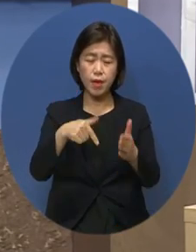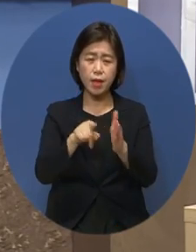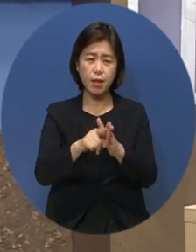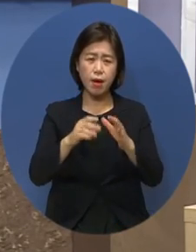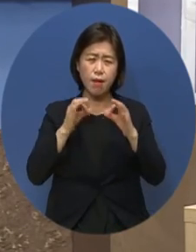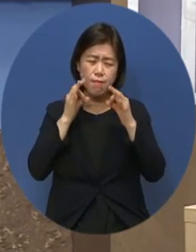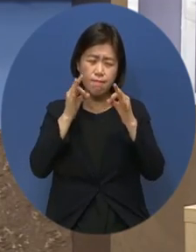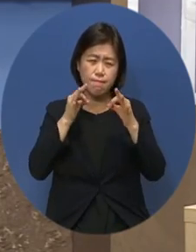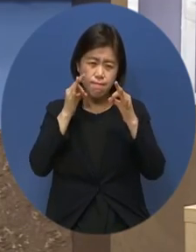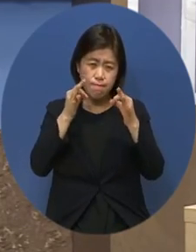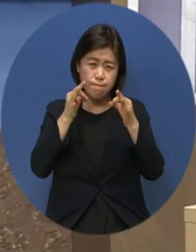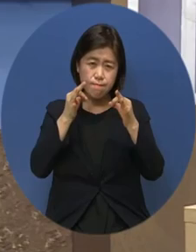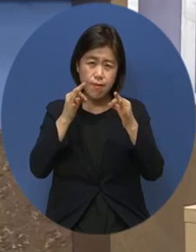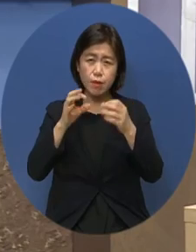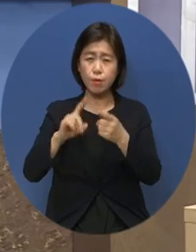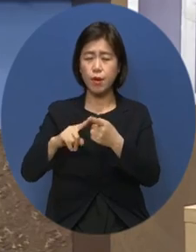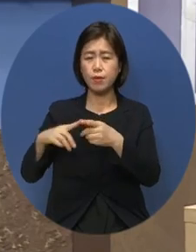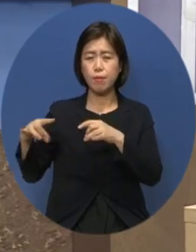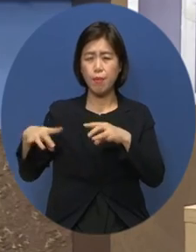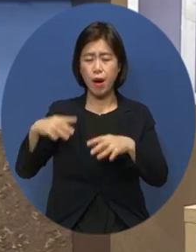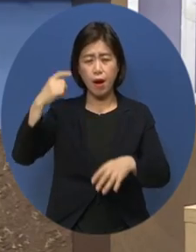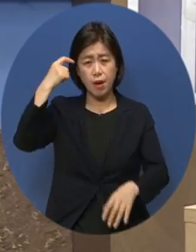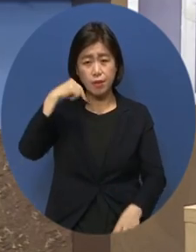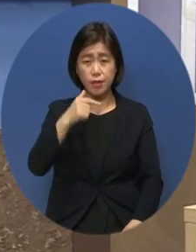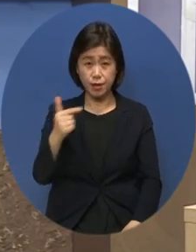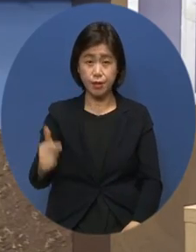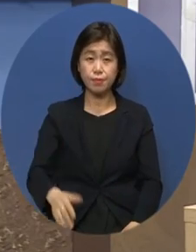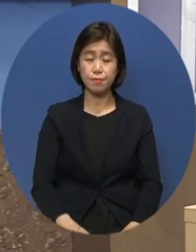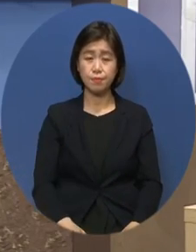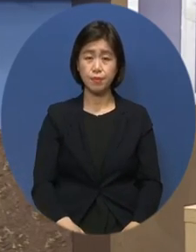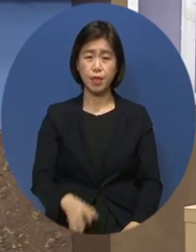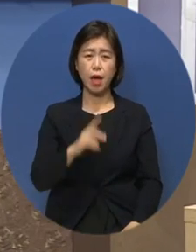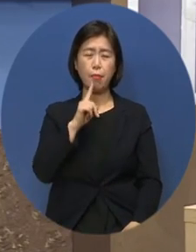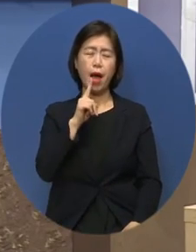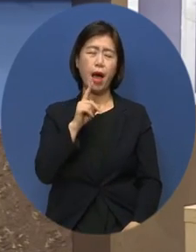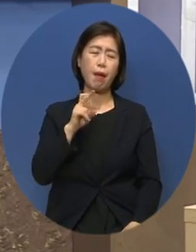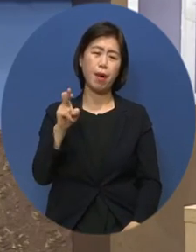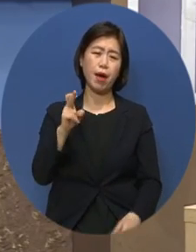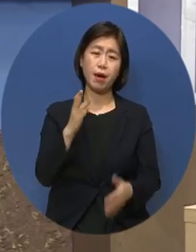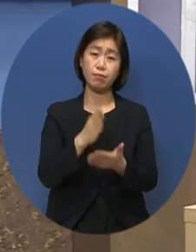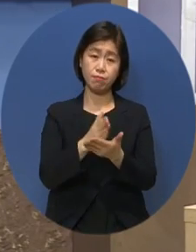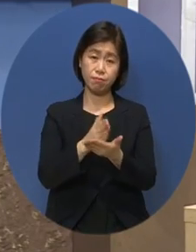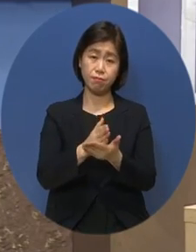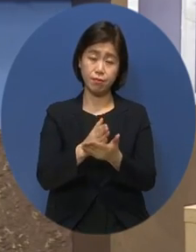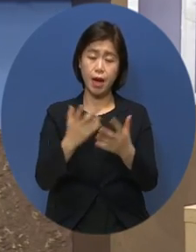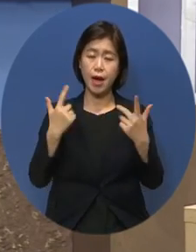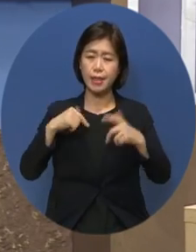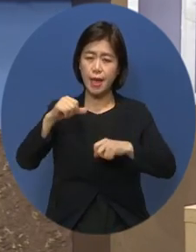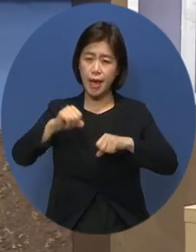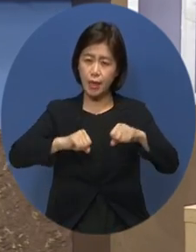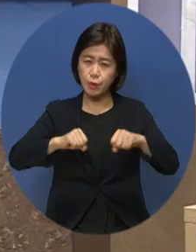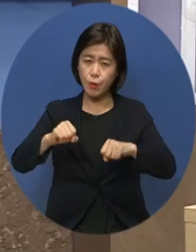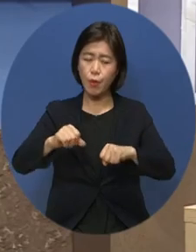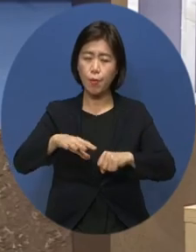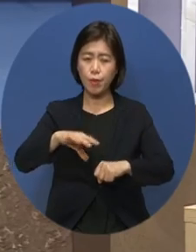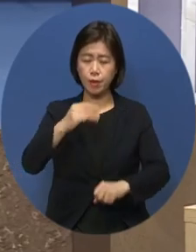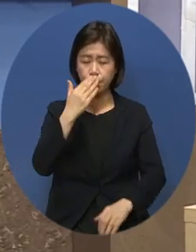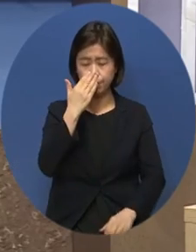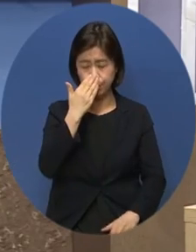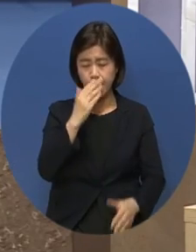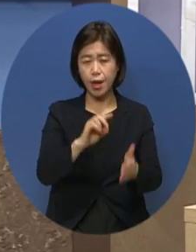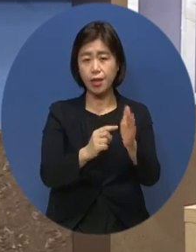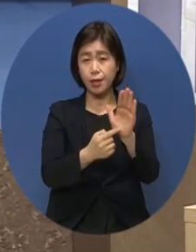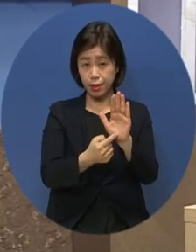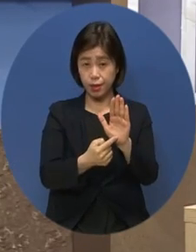것이 인지 제가 좀 느껴지는 것 같습니다 말보다는 항상 행동으로 솔선수범하는 그런 모습을